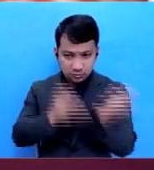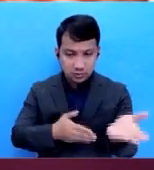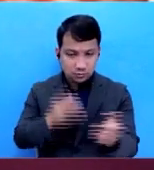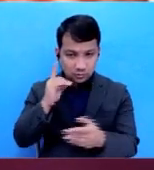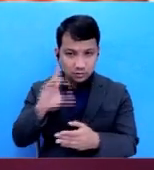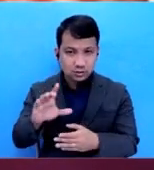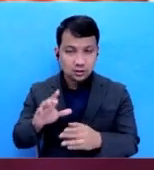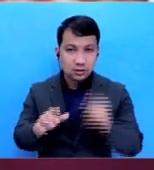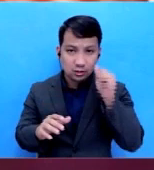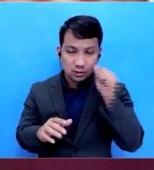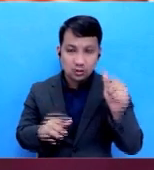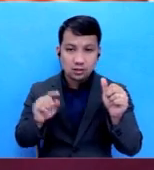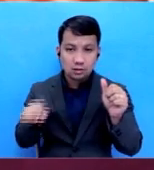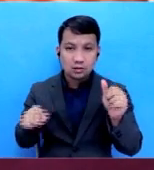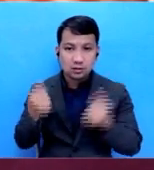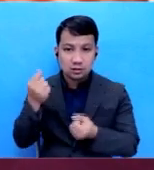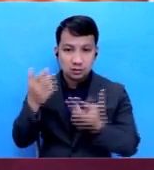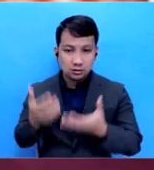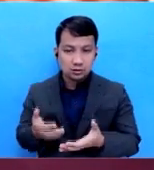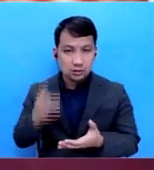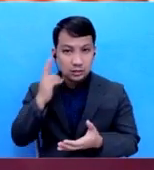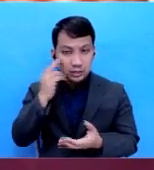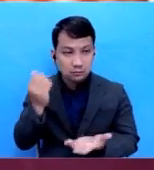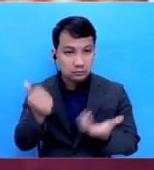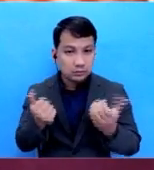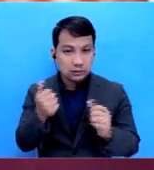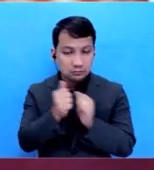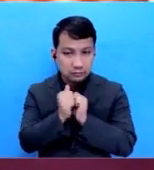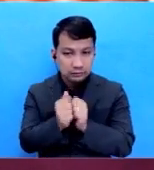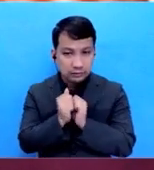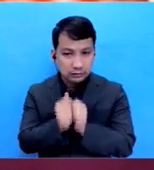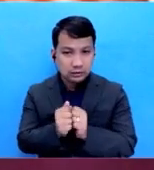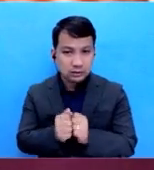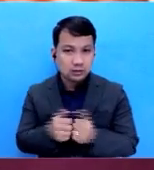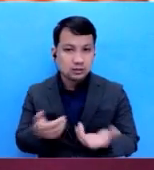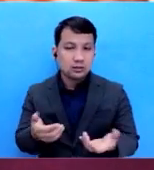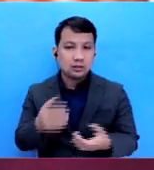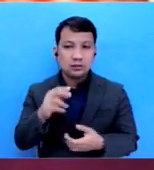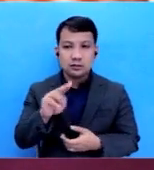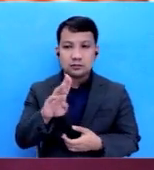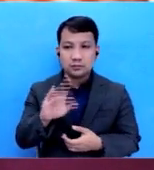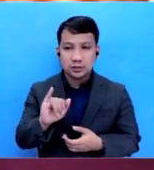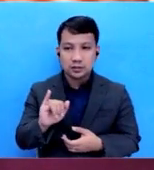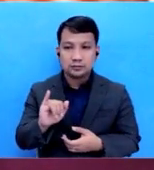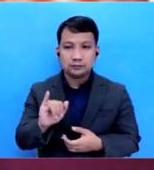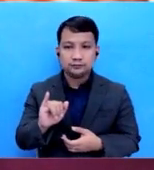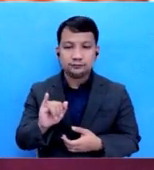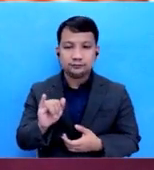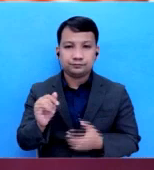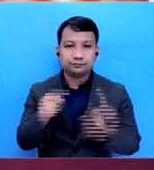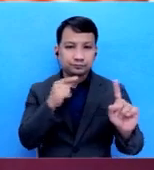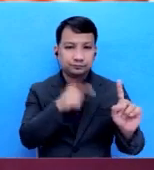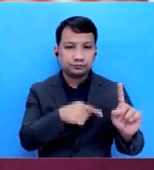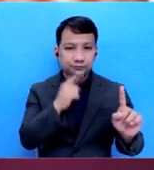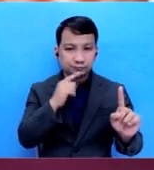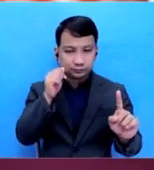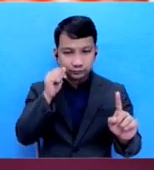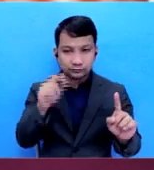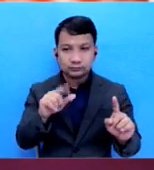naman is driver kasama-sama lang niya, although an NBA agent also. Opo. So talagang si Ablen